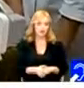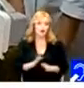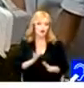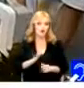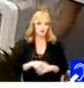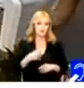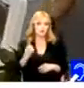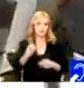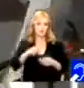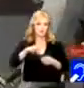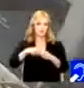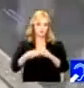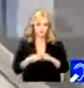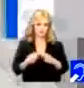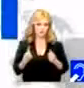una dintre cauze.